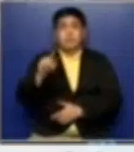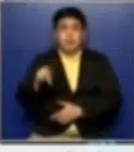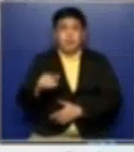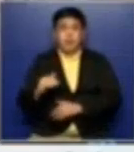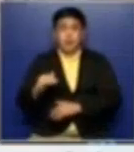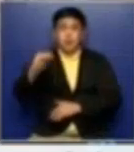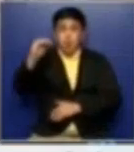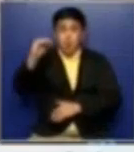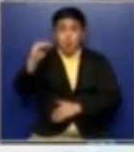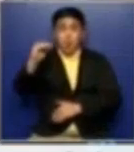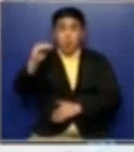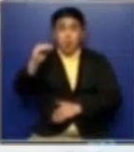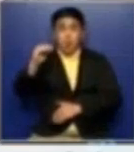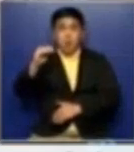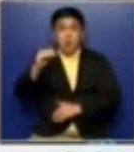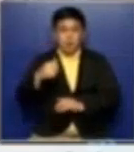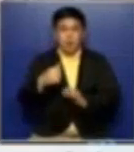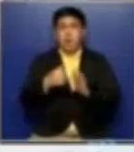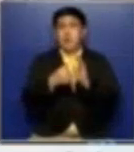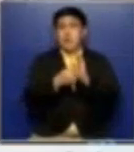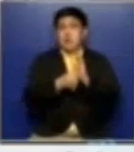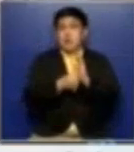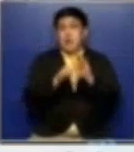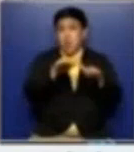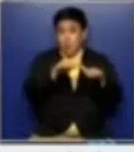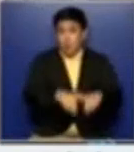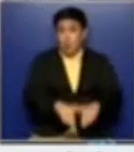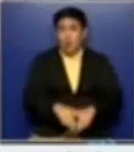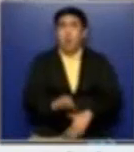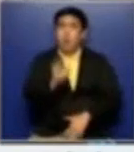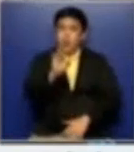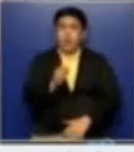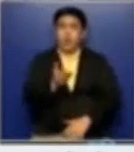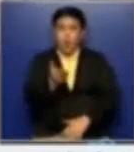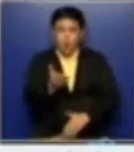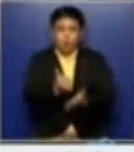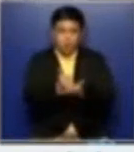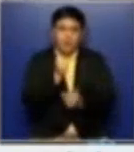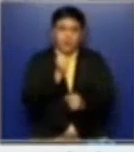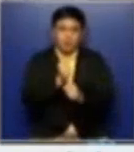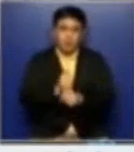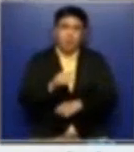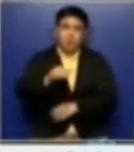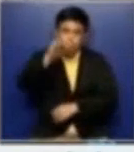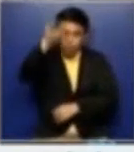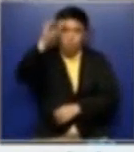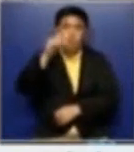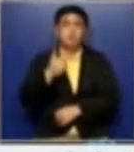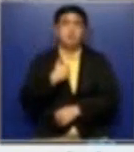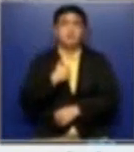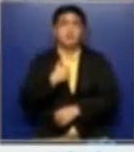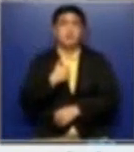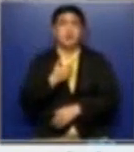มันโตแล้วหนี้สาธารณะมันจะลดเอง ก็ไปช่วยทำให้มันโตซะทางออกที่จะต้องทำต่อ